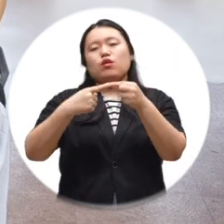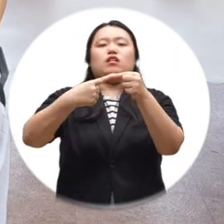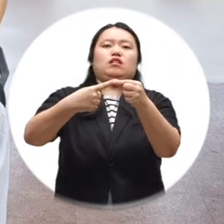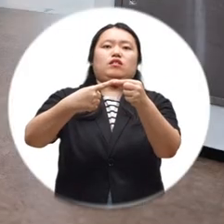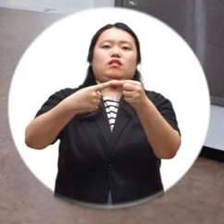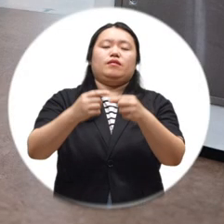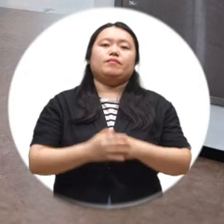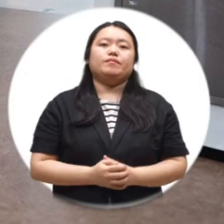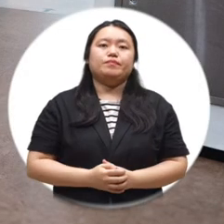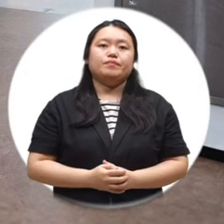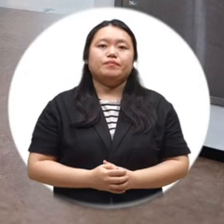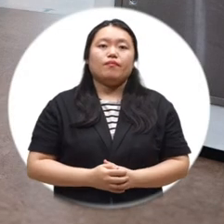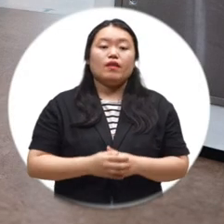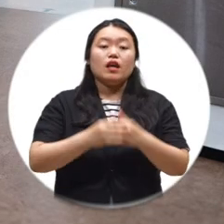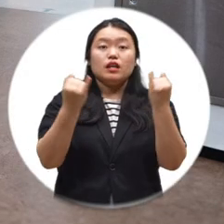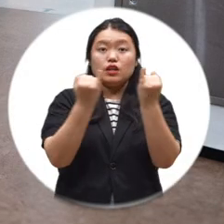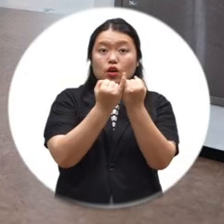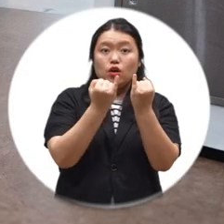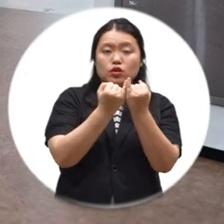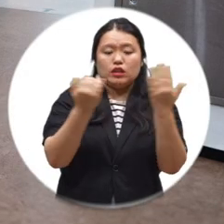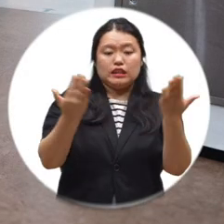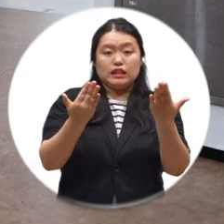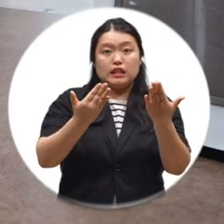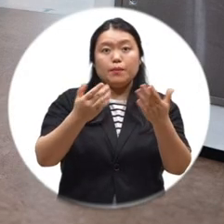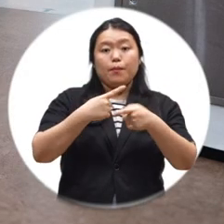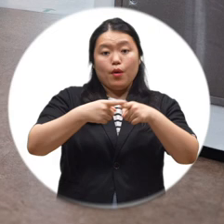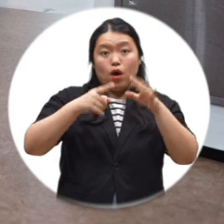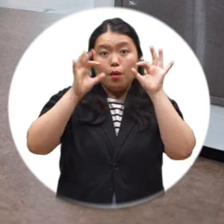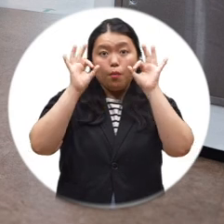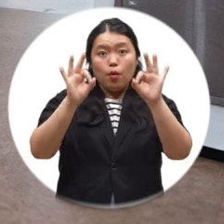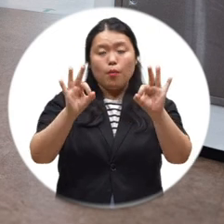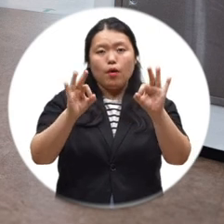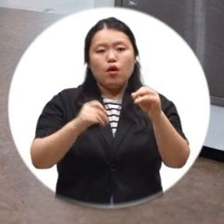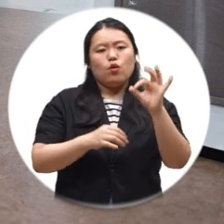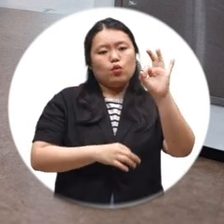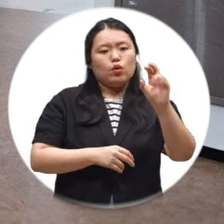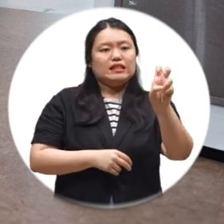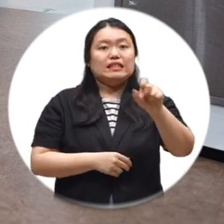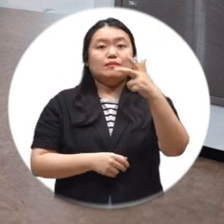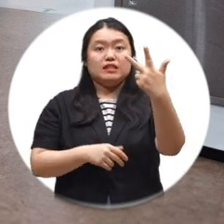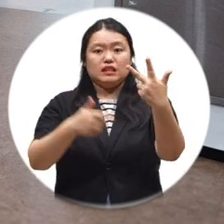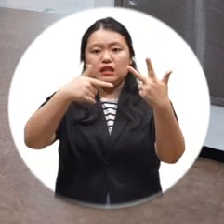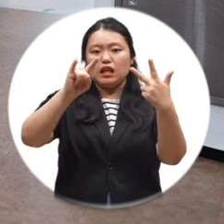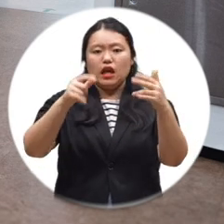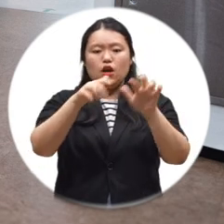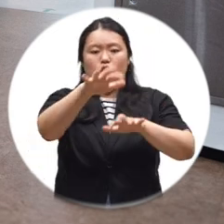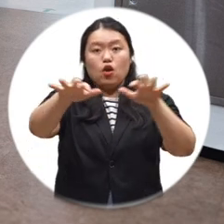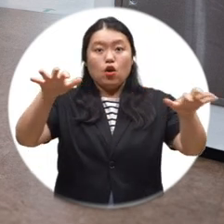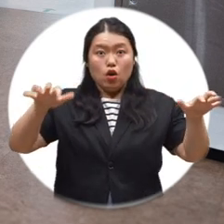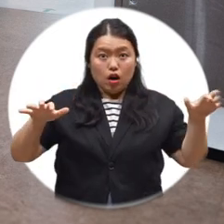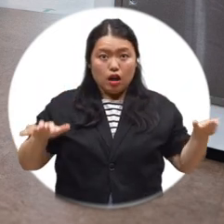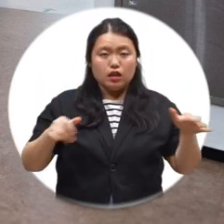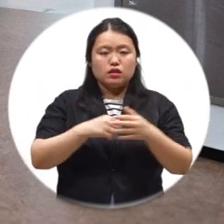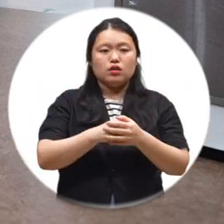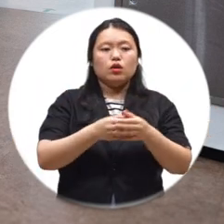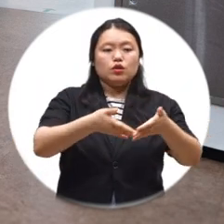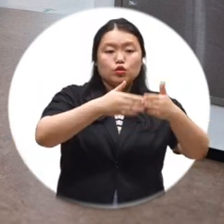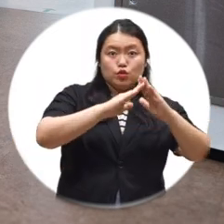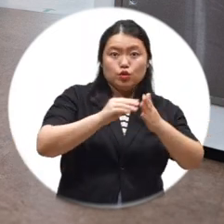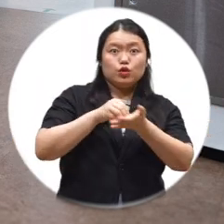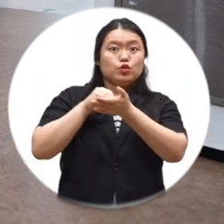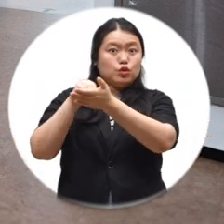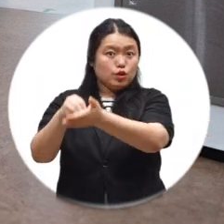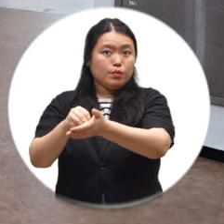달성했습니다. 경기도 여성 일자리 기관 평가는 매년 도내 27개소 여성 세일센터를 대상으로 취창업